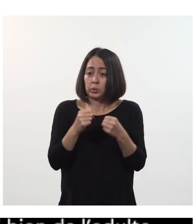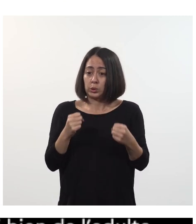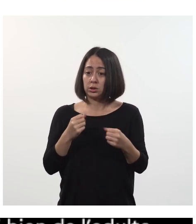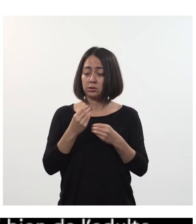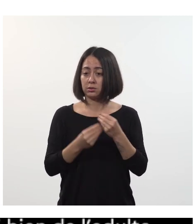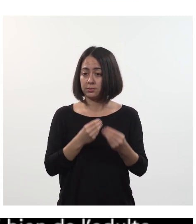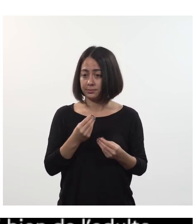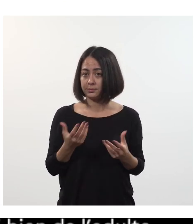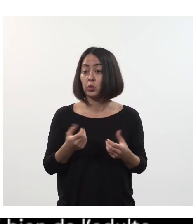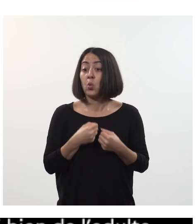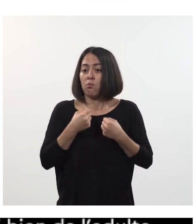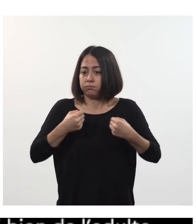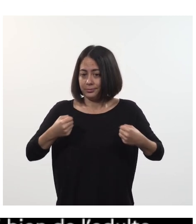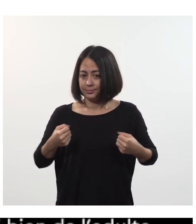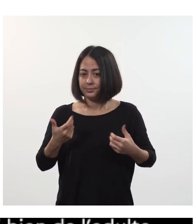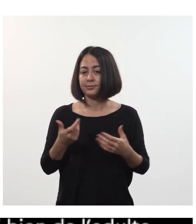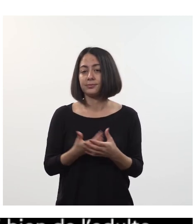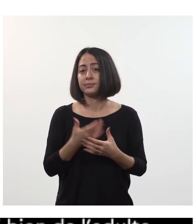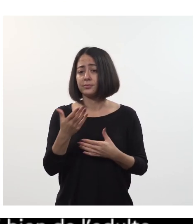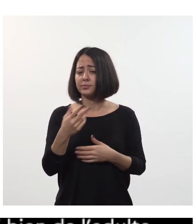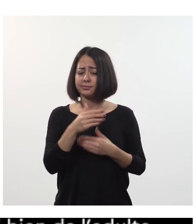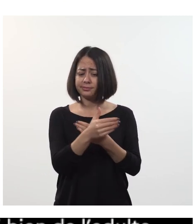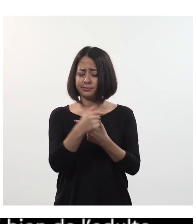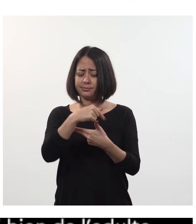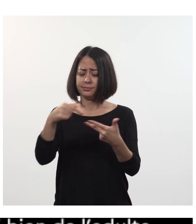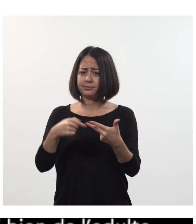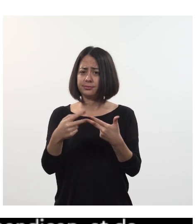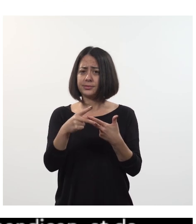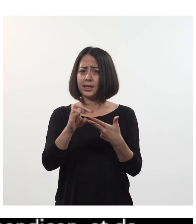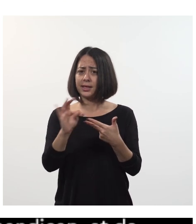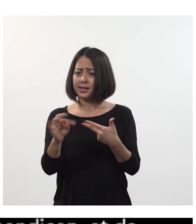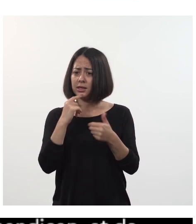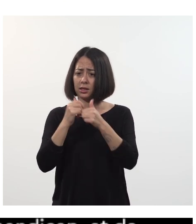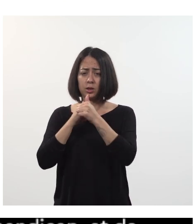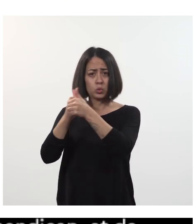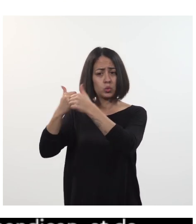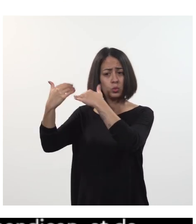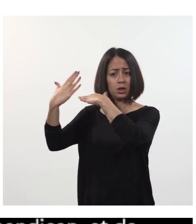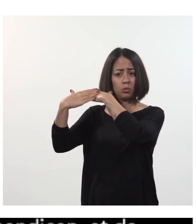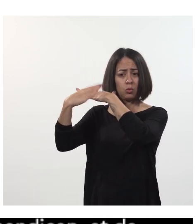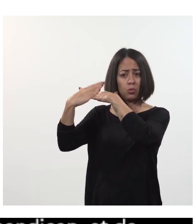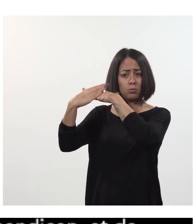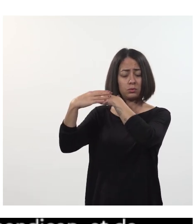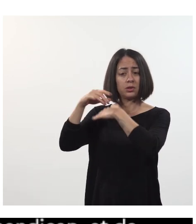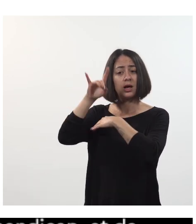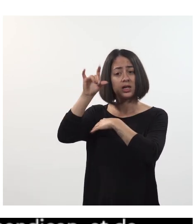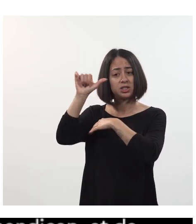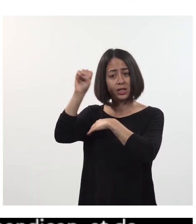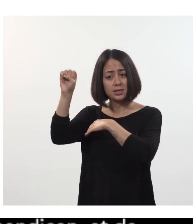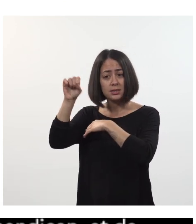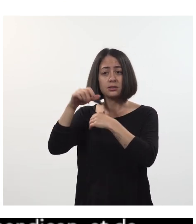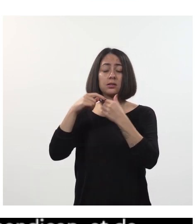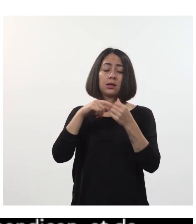kits, nous nous sommes appuyés sur les différentes recommandations, notamment les recommandations de l'HAS, de la